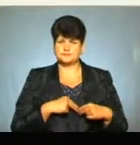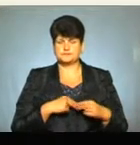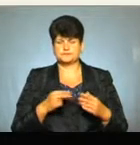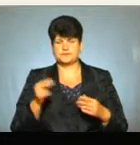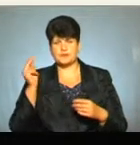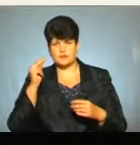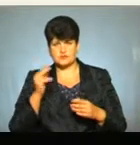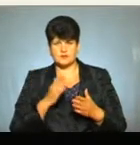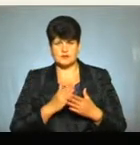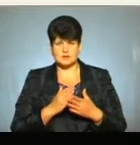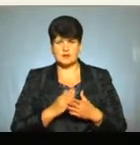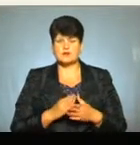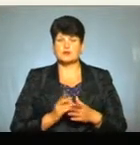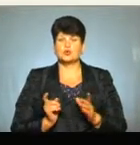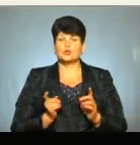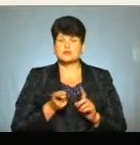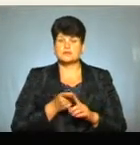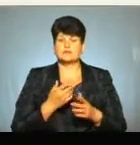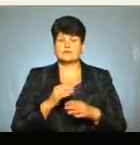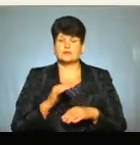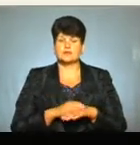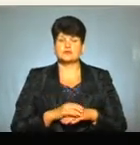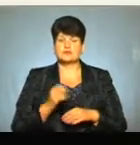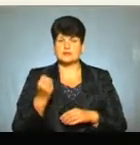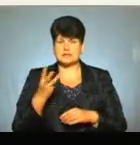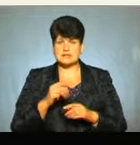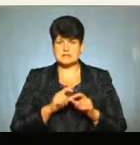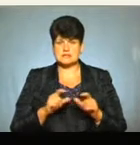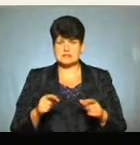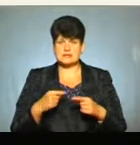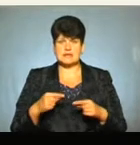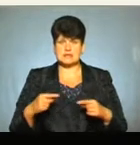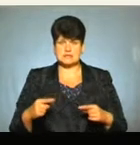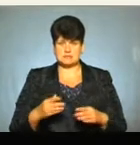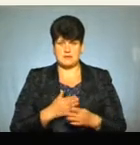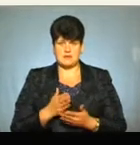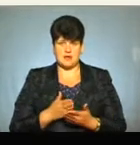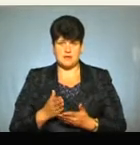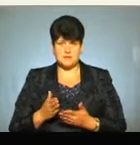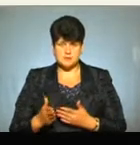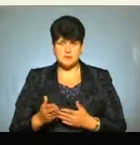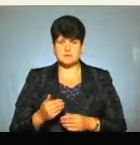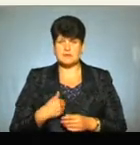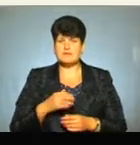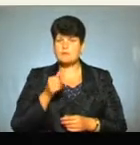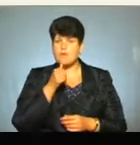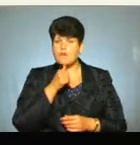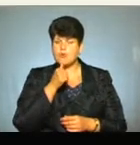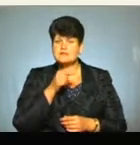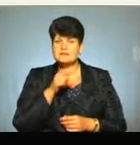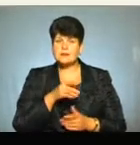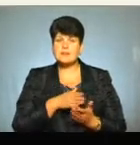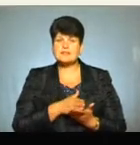вам скажу, долучилося 13 закладів професійної освіти за різними напрямками. Хочу сказати, навіть ми пробували за